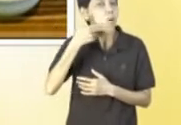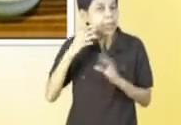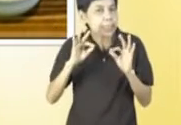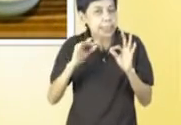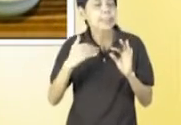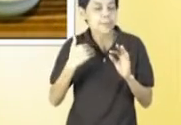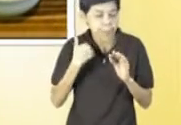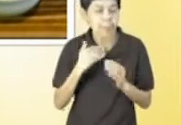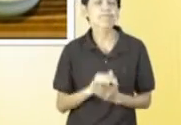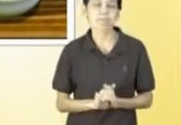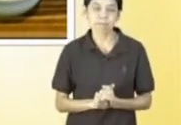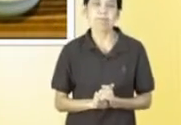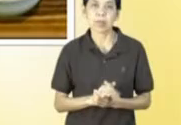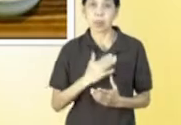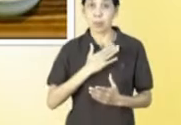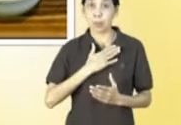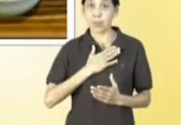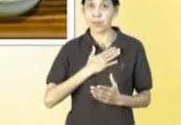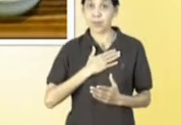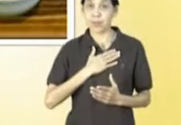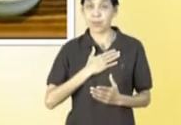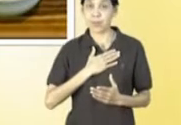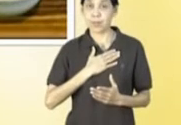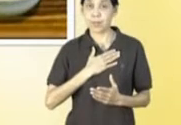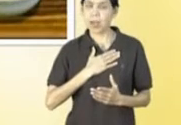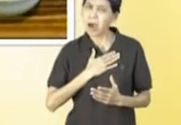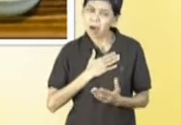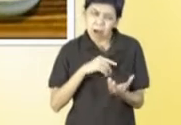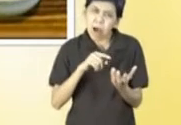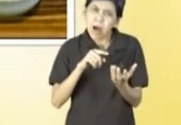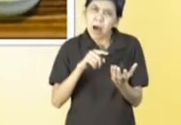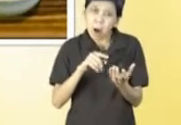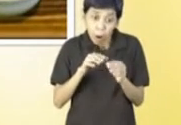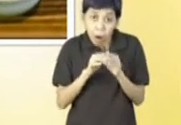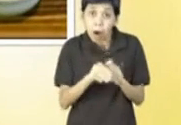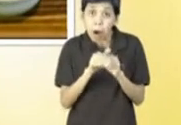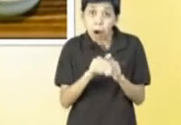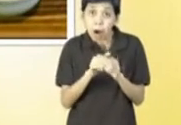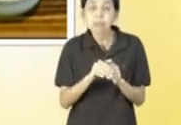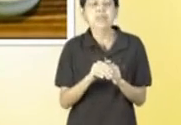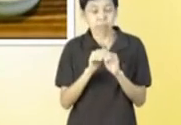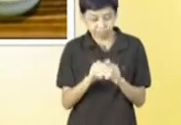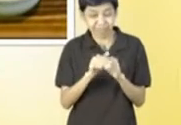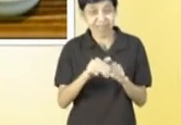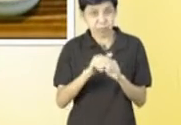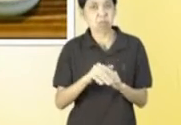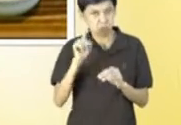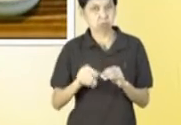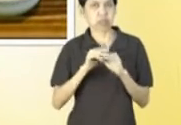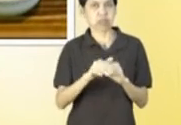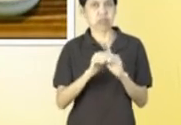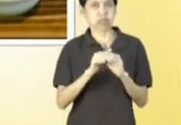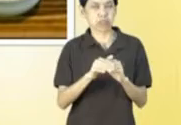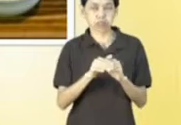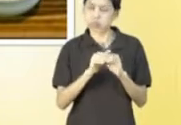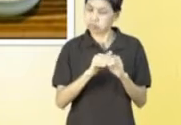ด้วยนะครับ ค่ะ อันนี้ผมก็จะเริ่ม แล้วนี่ด้วยกะทิด้วย กะทิพูดถึงกะทินี่จำเป็นต้องใช้กะทิ